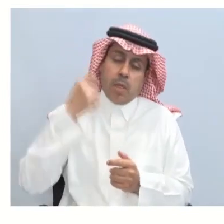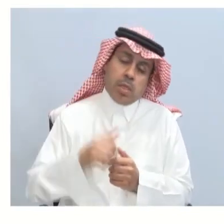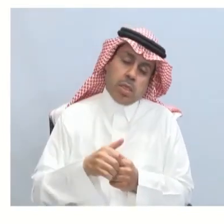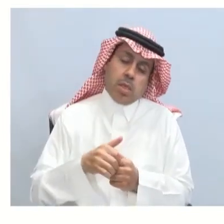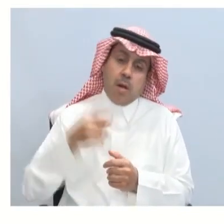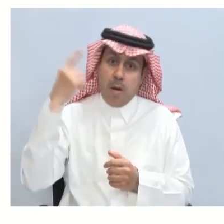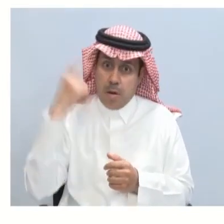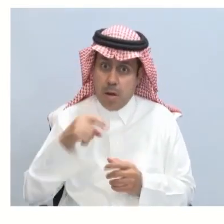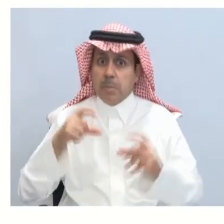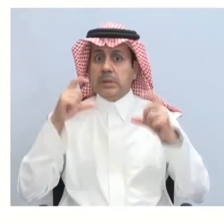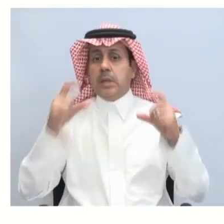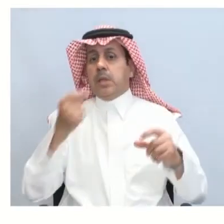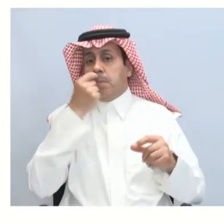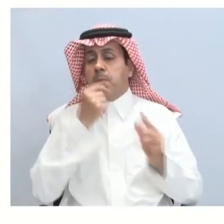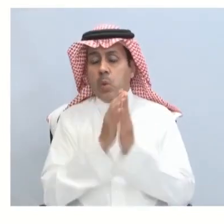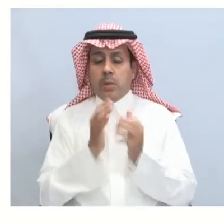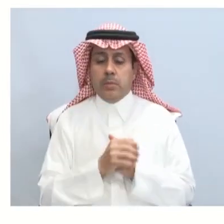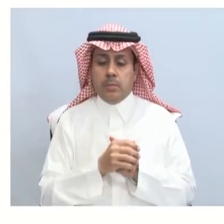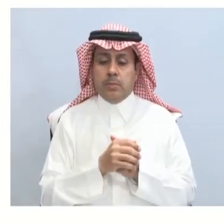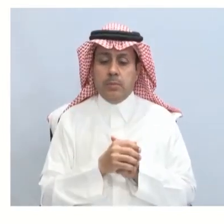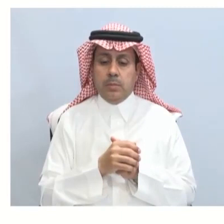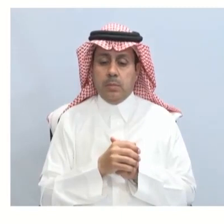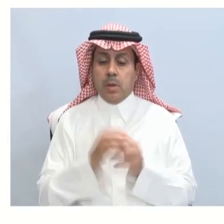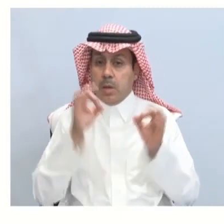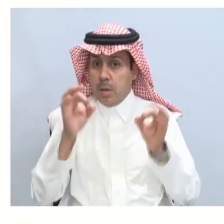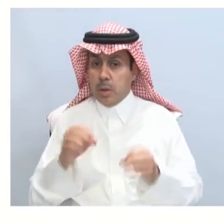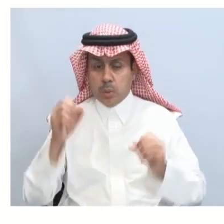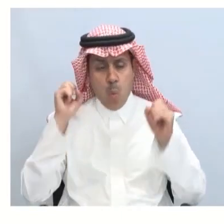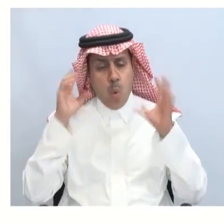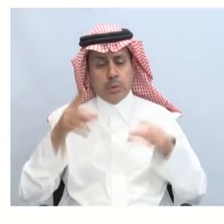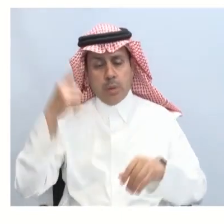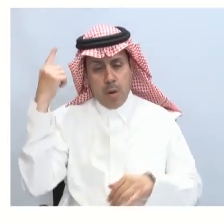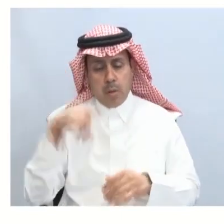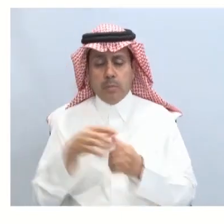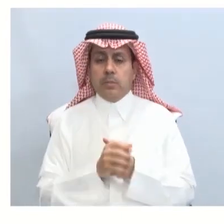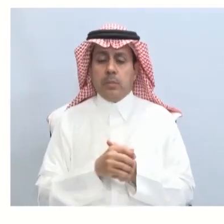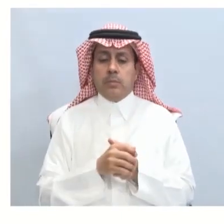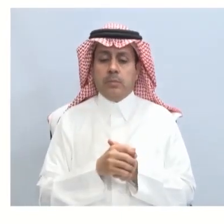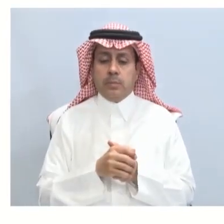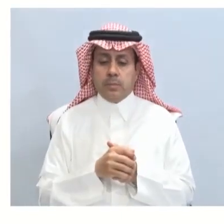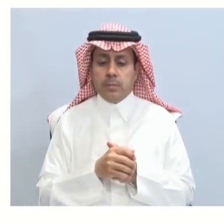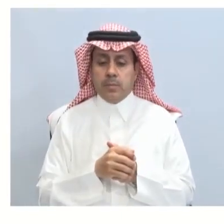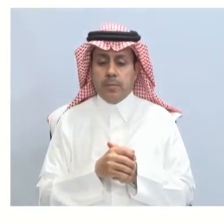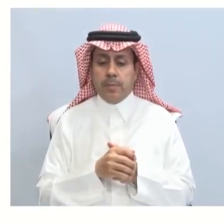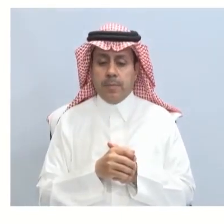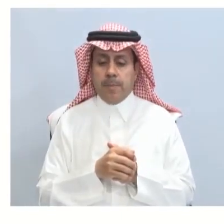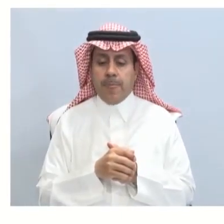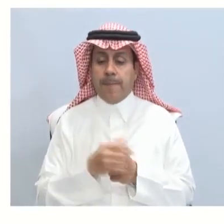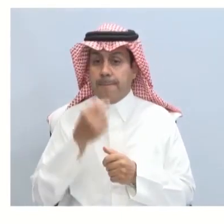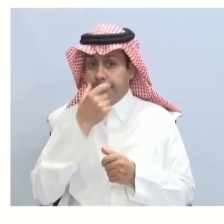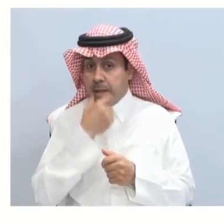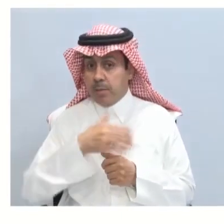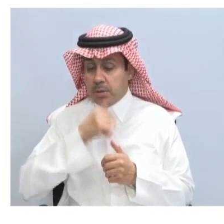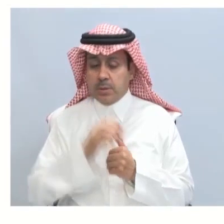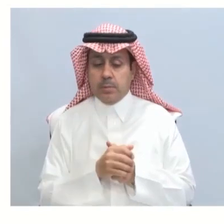رحيما وايضا قوله تعالى ولا تلقوا بايديكم الى التهلكه وايضا الحديث الذي